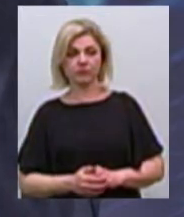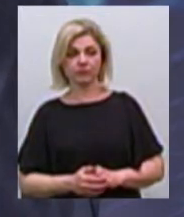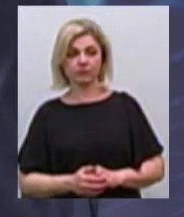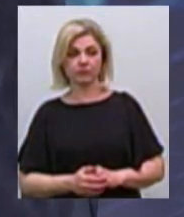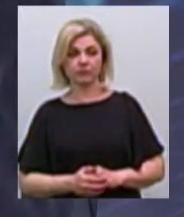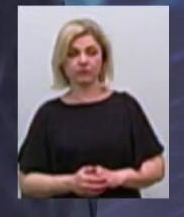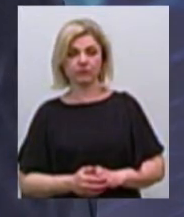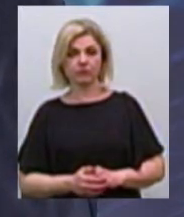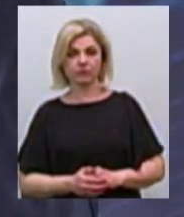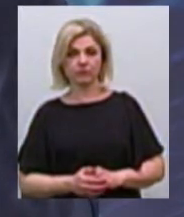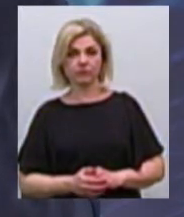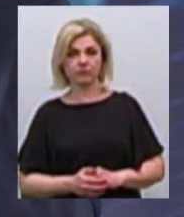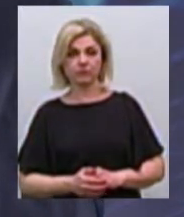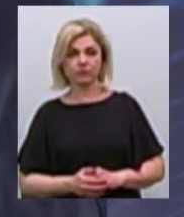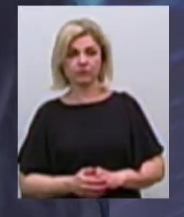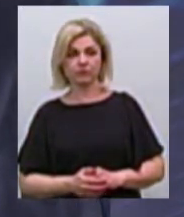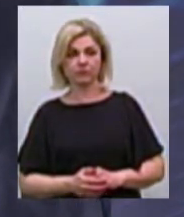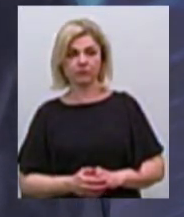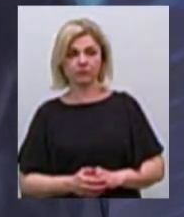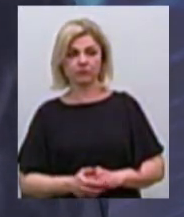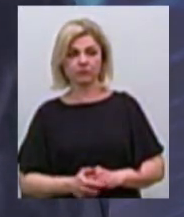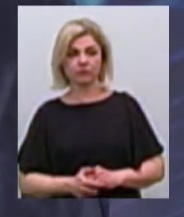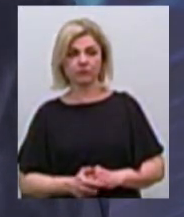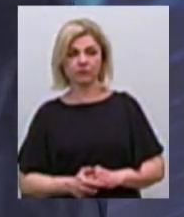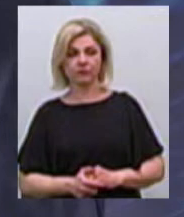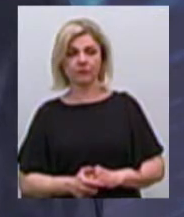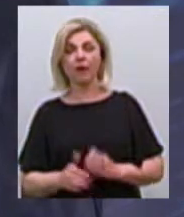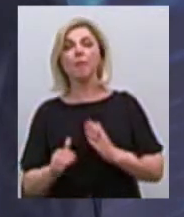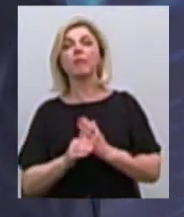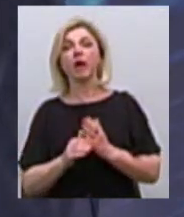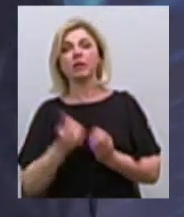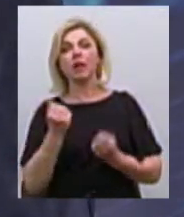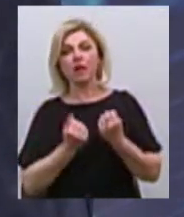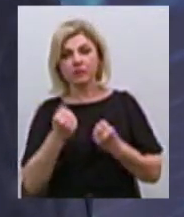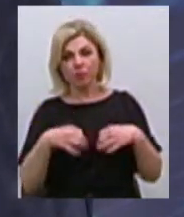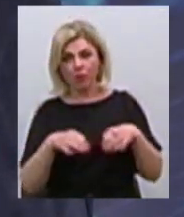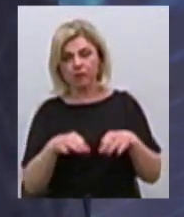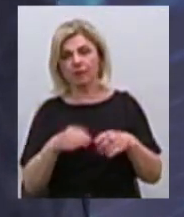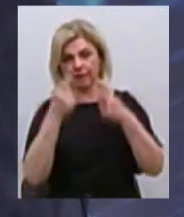дают нам, скажем, помогают транспортом, техникой,